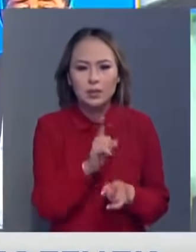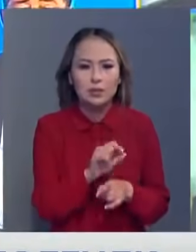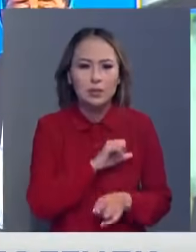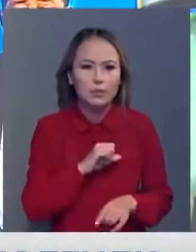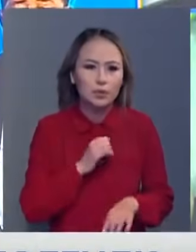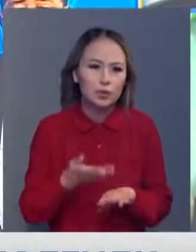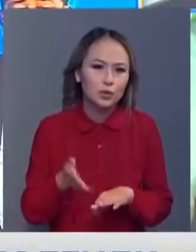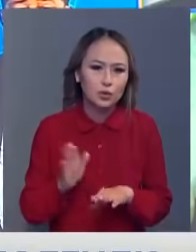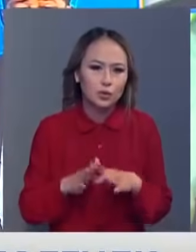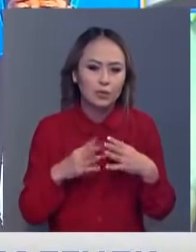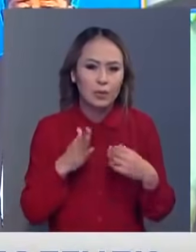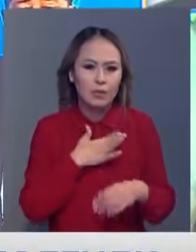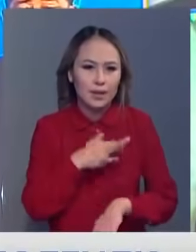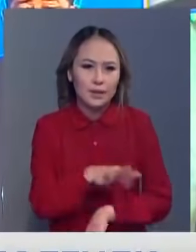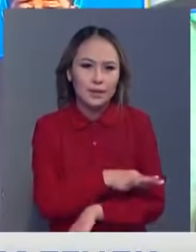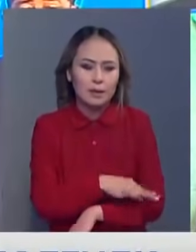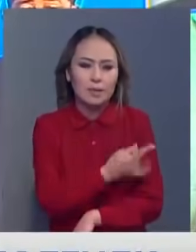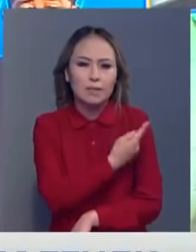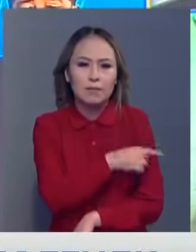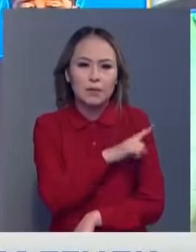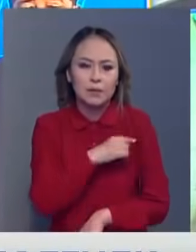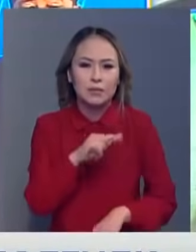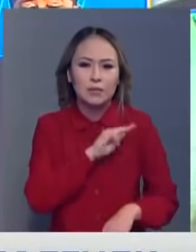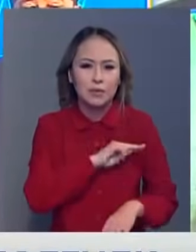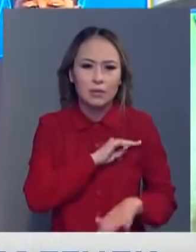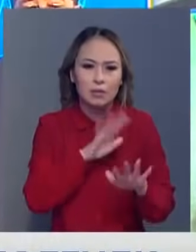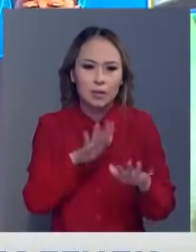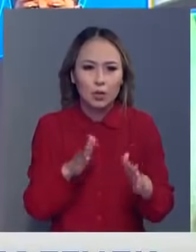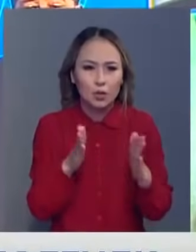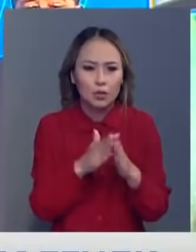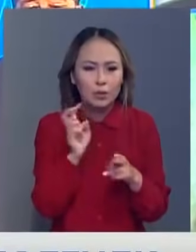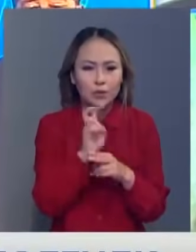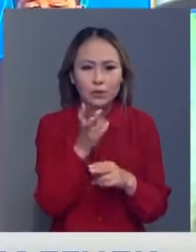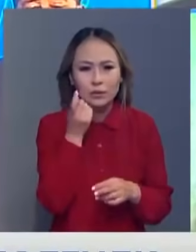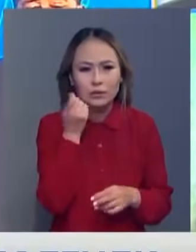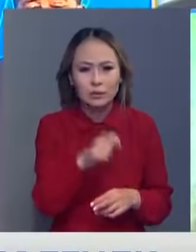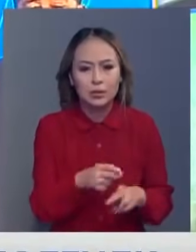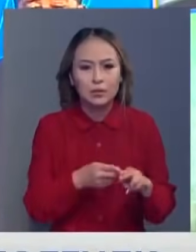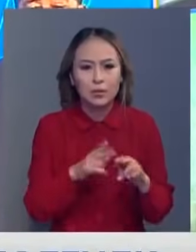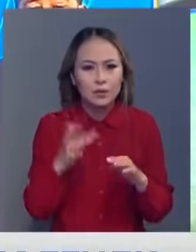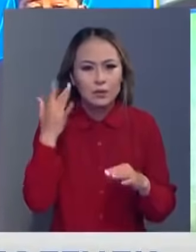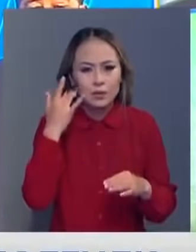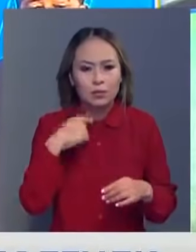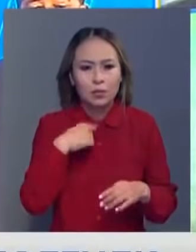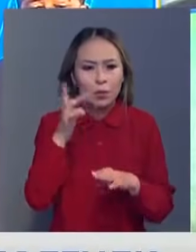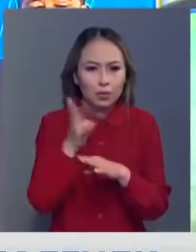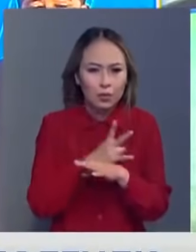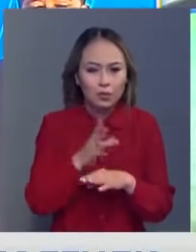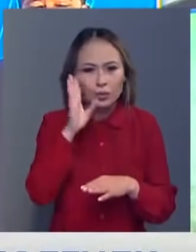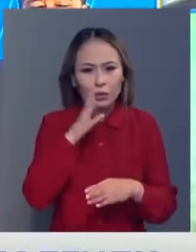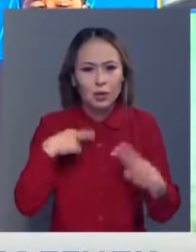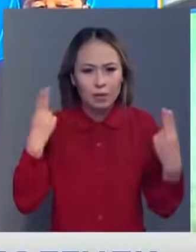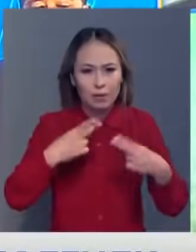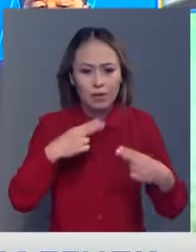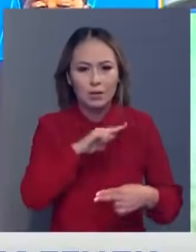жағдайда қалдырды. Менің әйелім қалалық ауруханада жұмыс істейді. Індет тарағалы үй көрмеді. Менде күндіз-түні блокбекеттерде тәртіп күзетіп жүрдім.